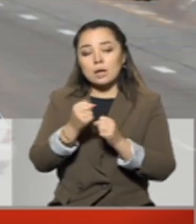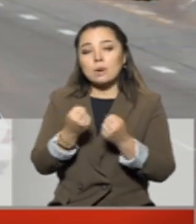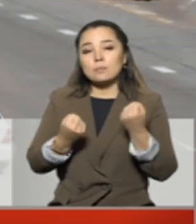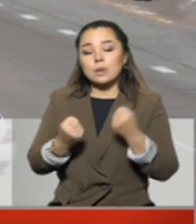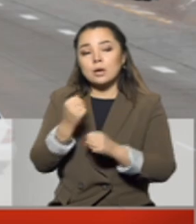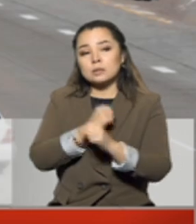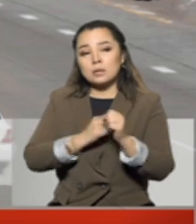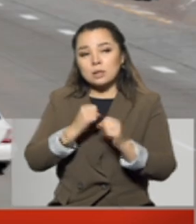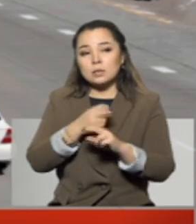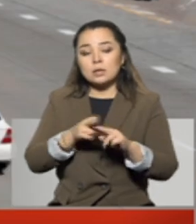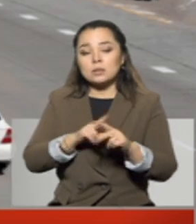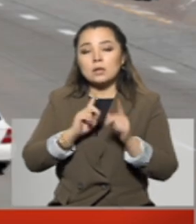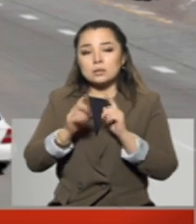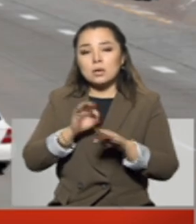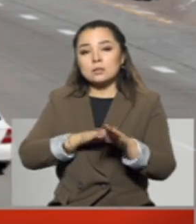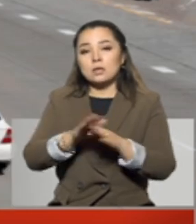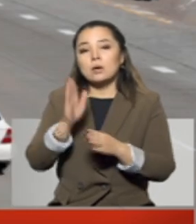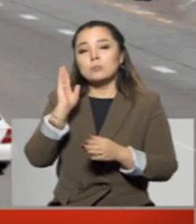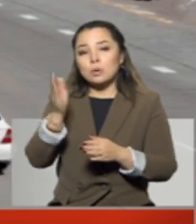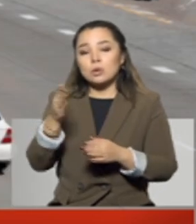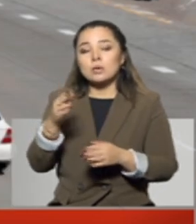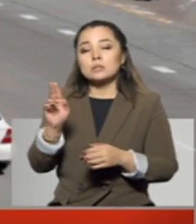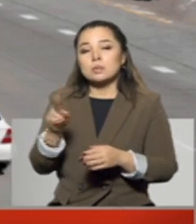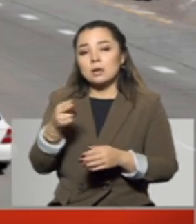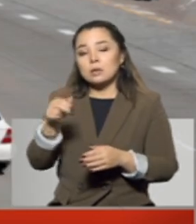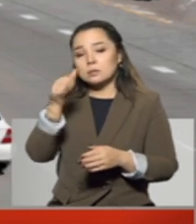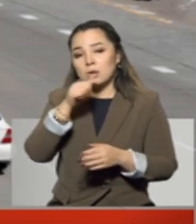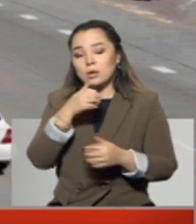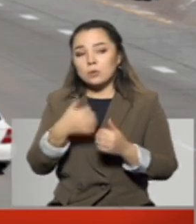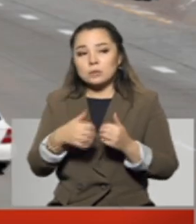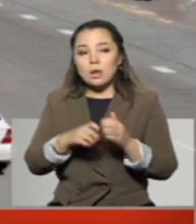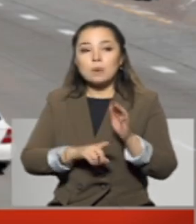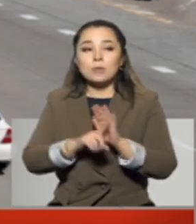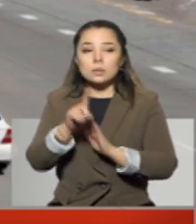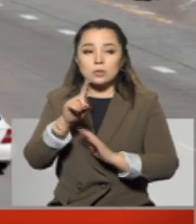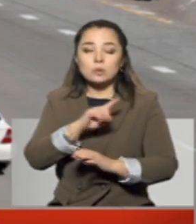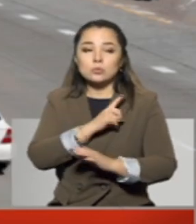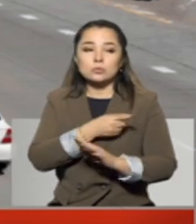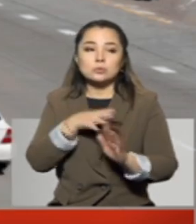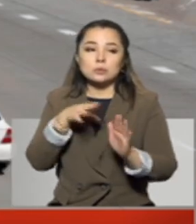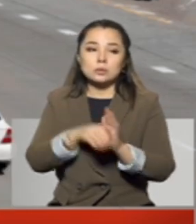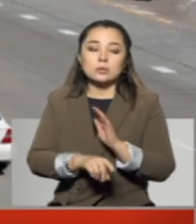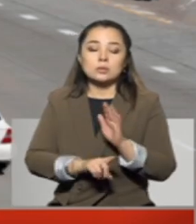механизм әзірге пысықталып жатыр. Шамамен 90 айының ортасынан бастап күшіне енуі мүмкін.